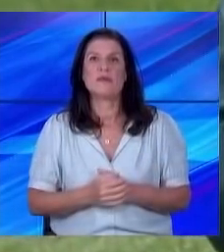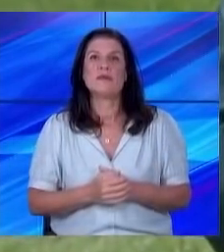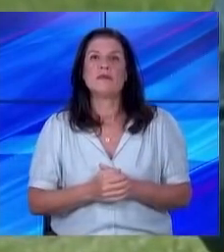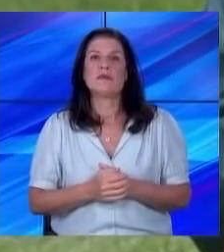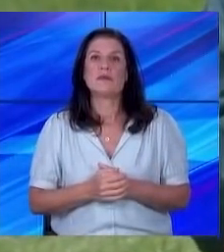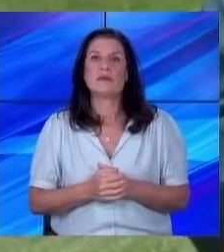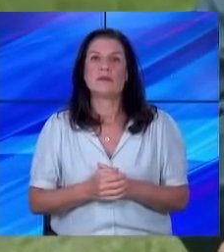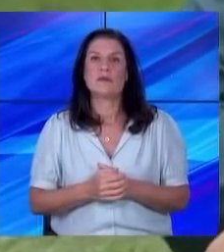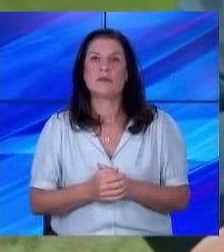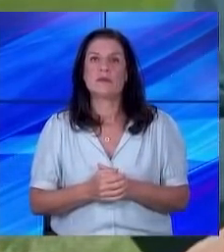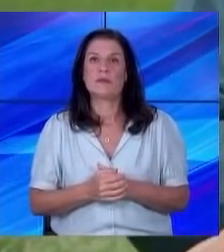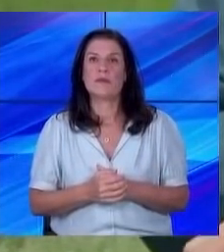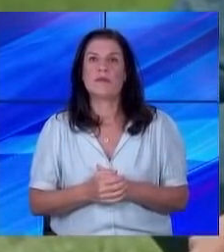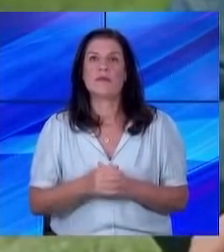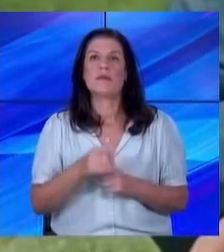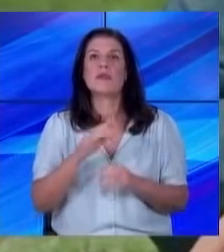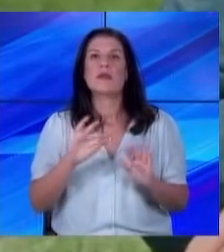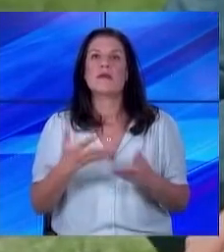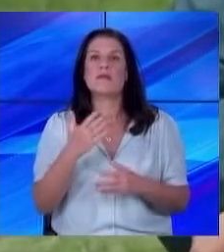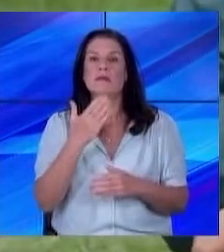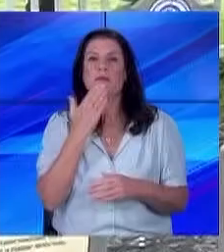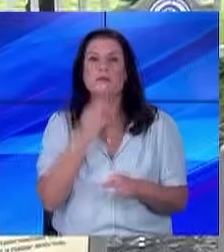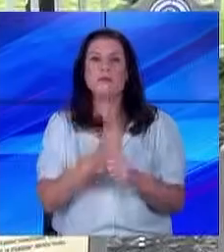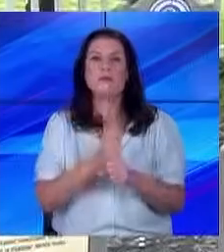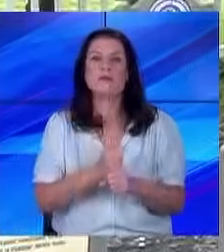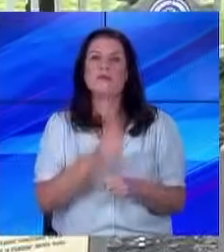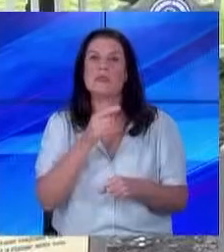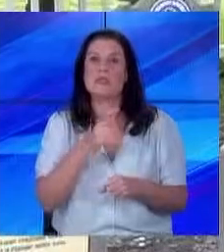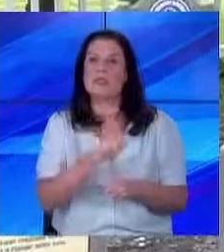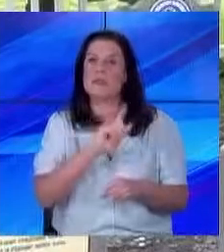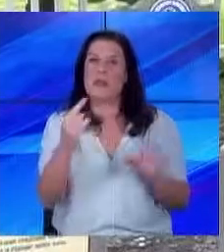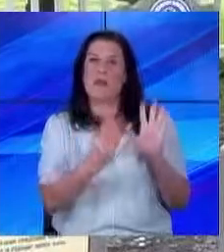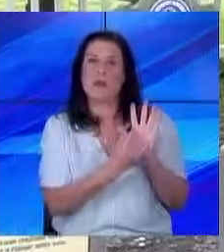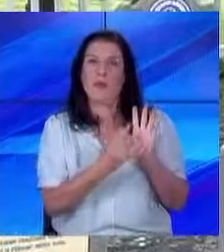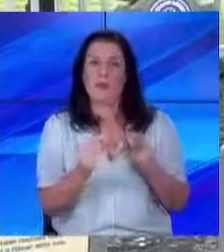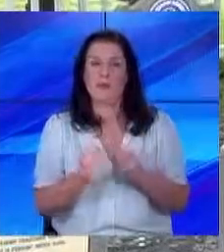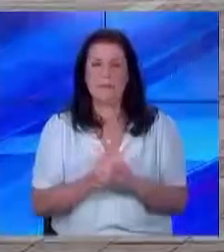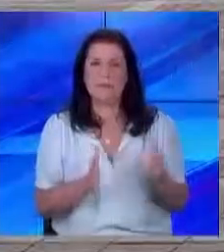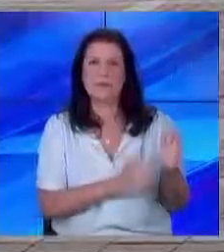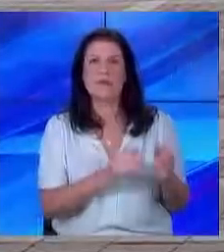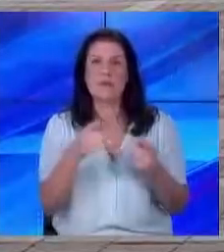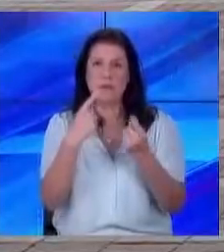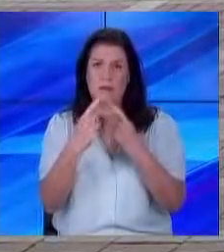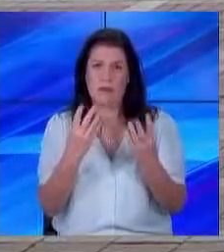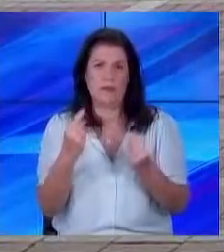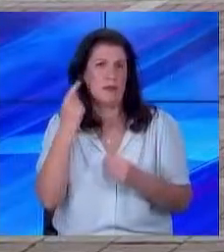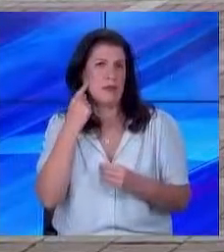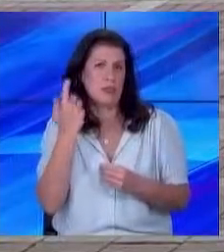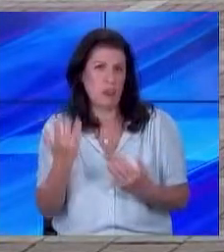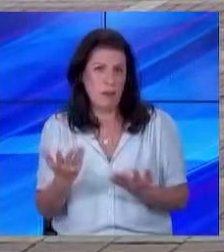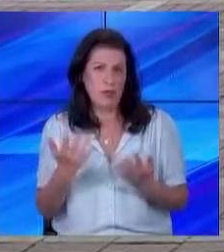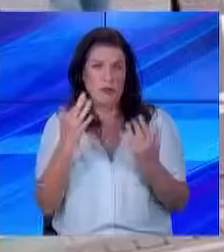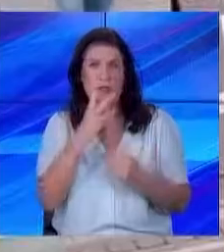considered illegal by international law. טיעונים ששמענו הרבה כשביקרנו בוורמונט